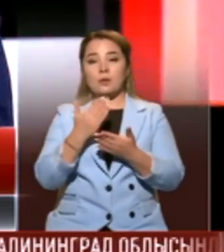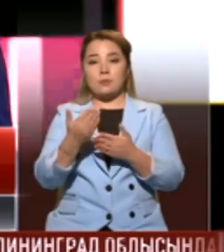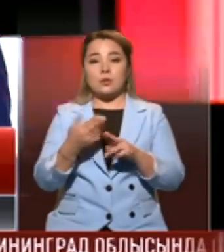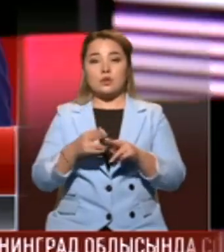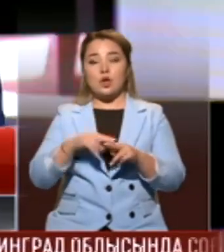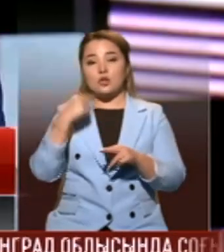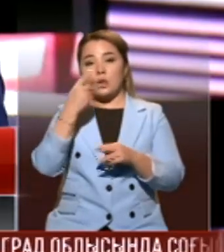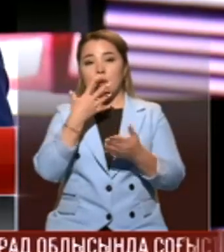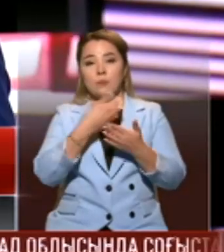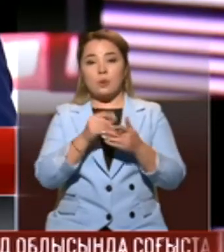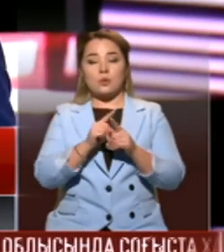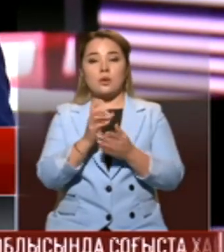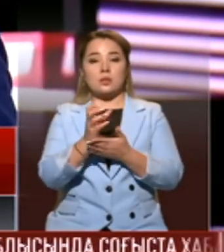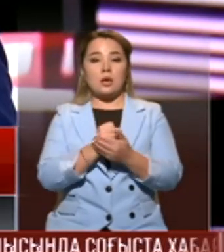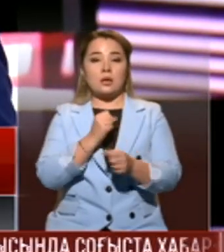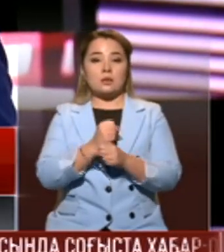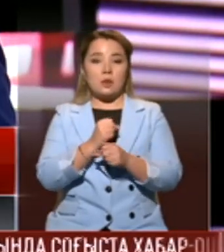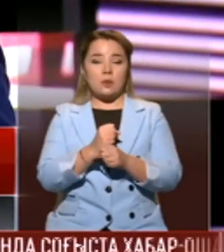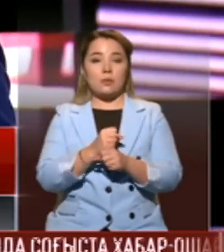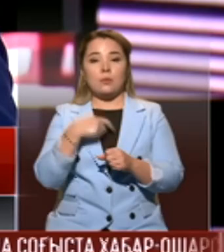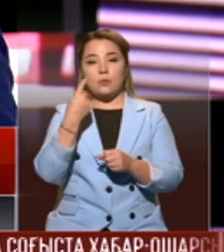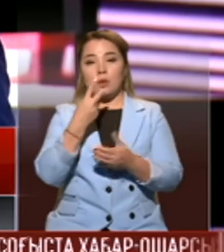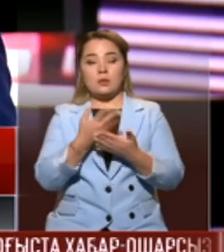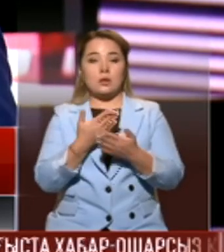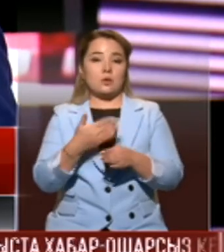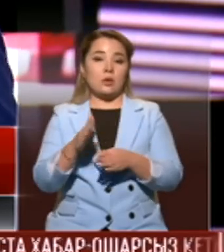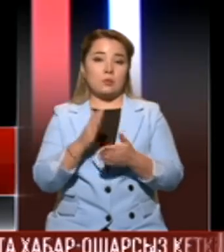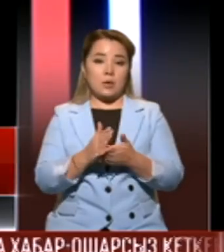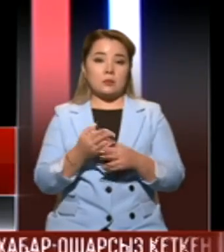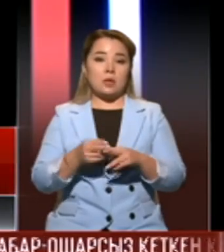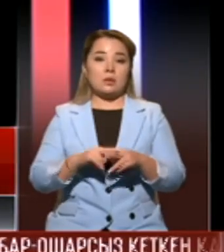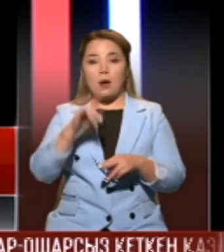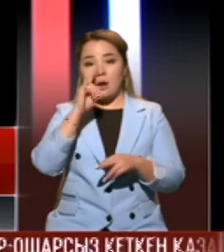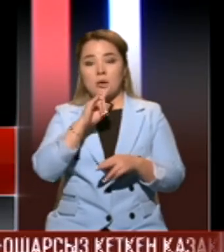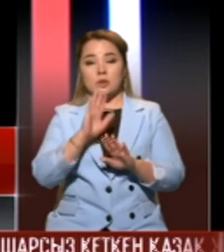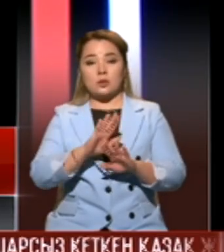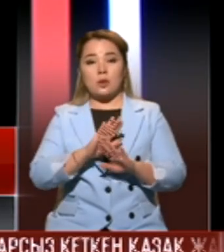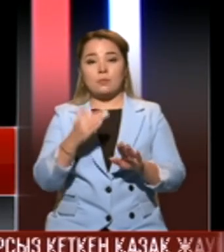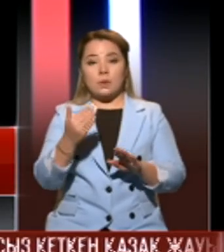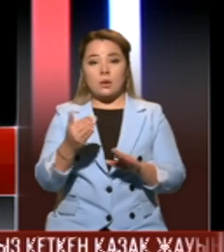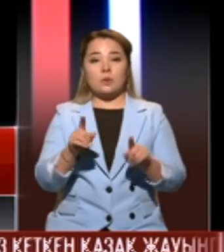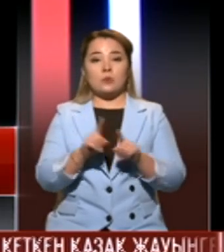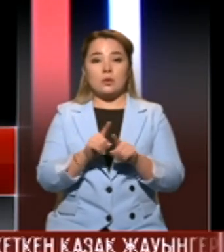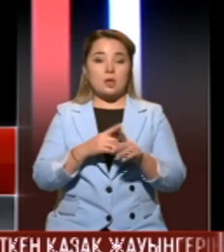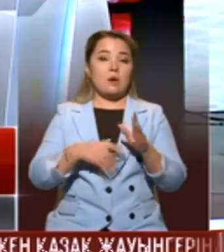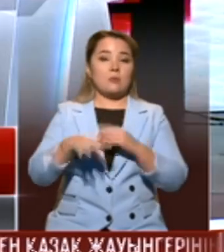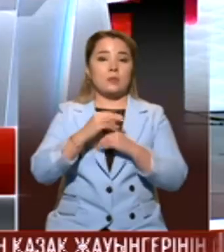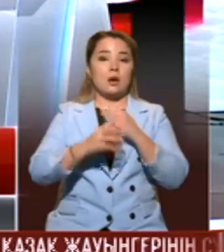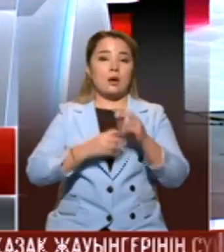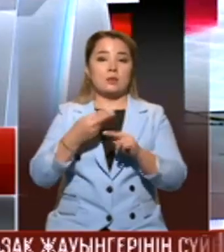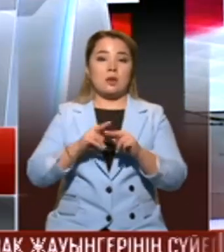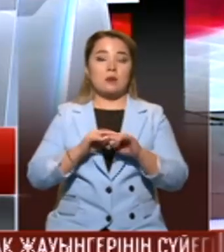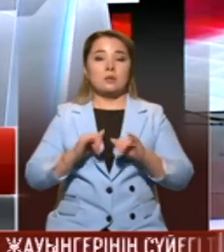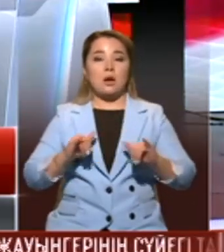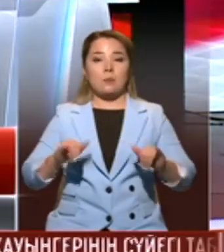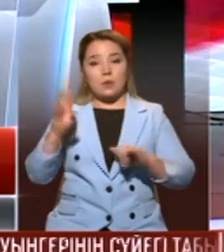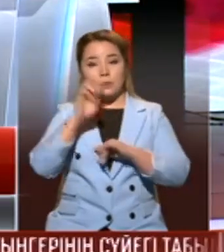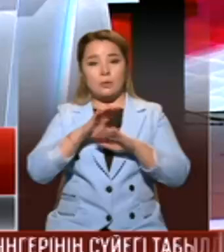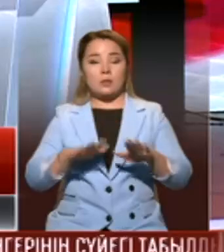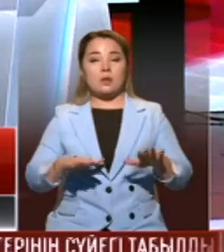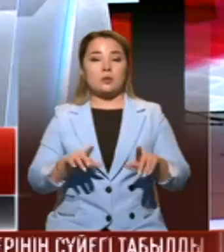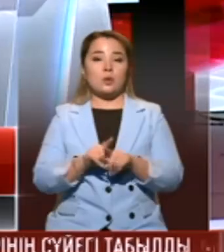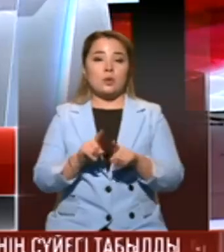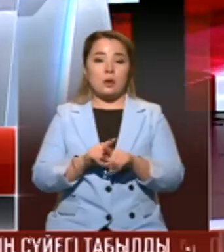жеке солардың сақталуына бірден бір үлес. Бұл Қазақстанда ғана емес, Ерғанат мырза, бүкіл әлемдегі дамыған